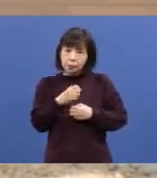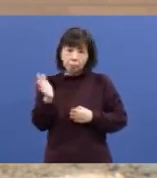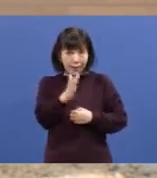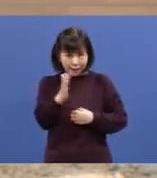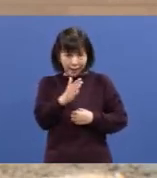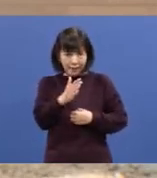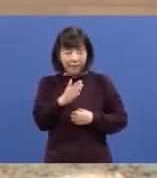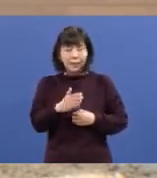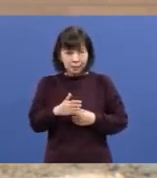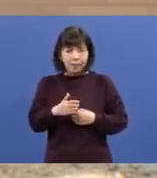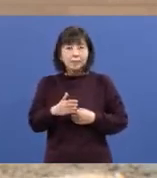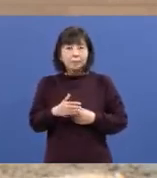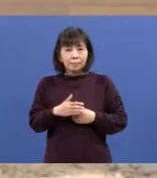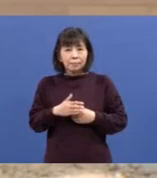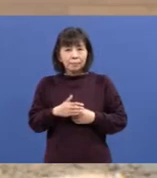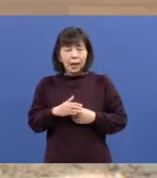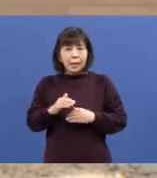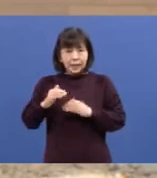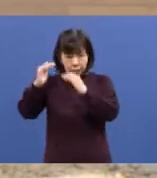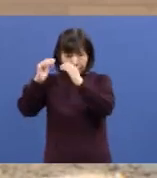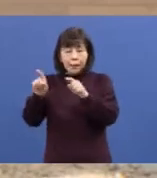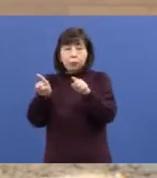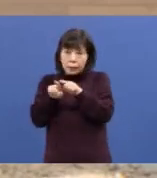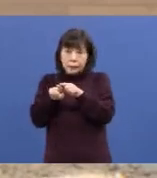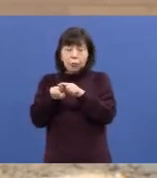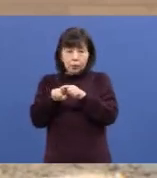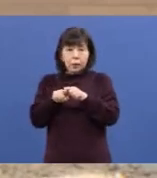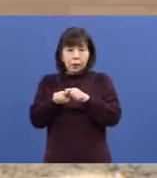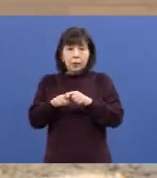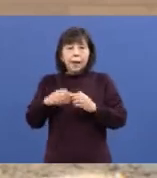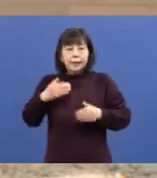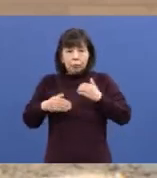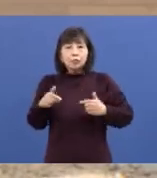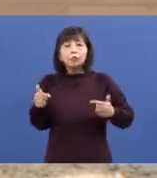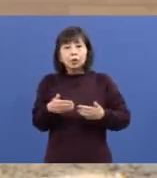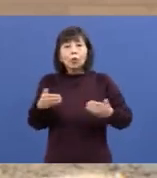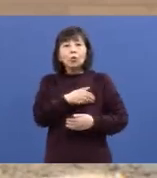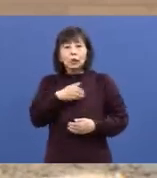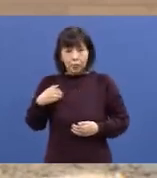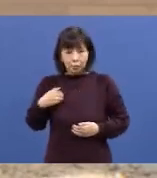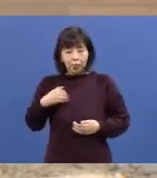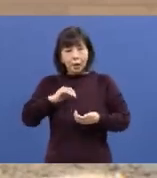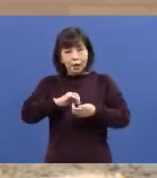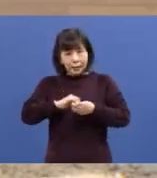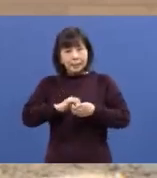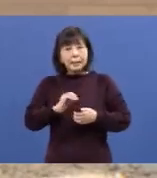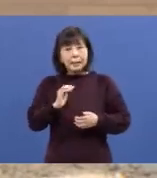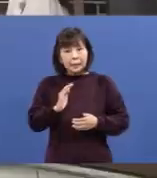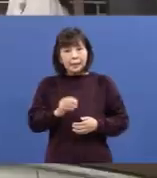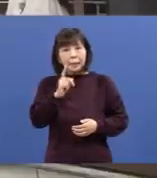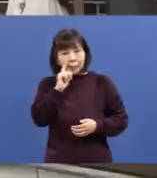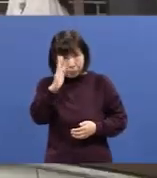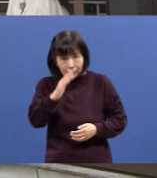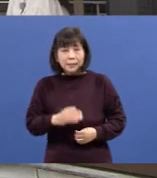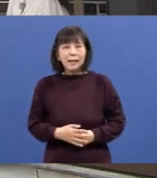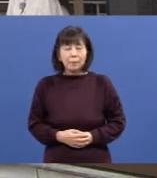ですけど、全然先輩方もついてますし、とても楽しいので、ぜひ頑張ってみてください。